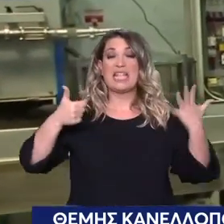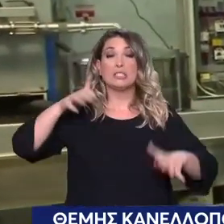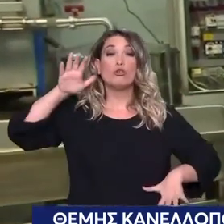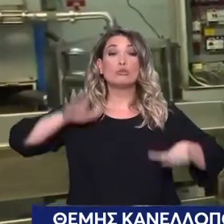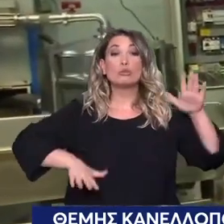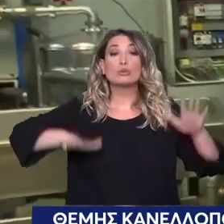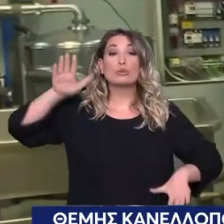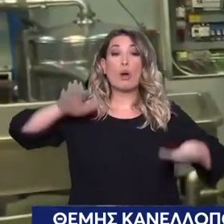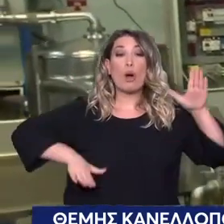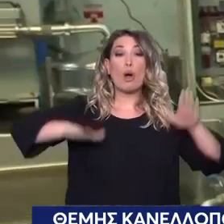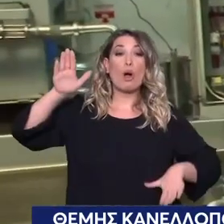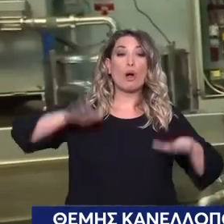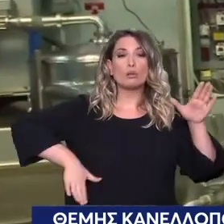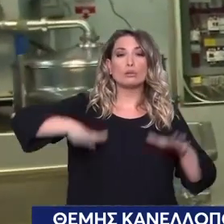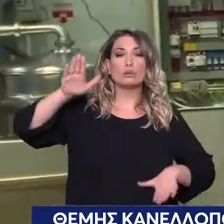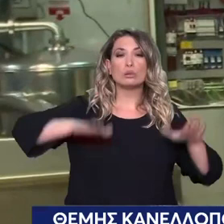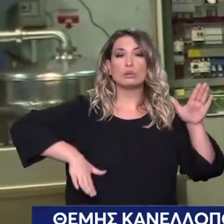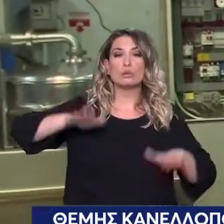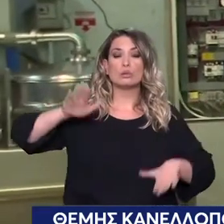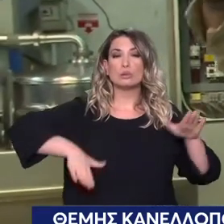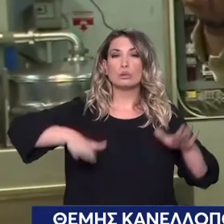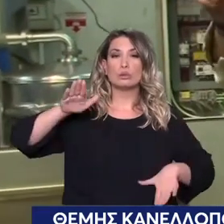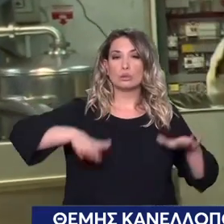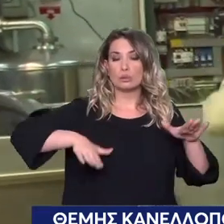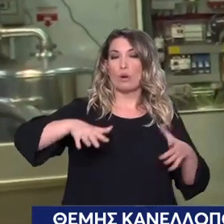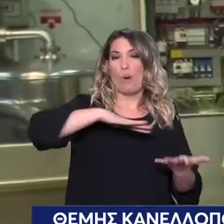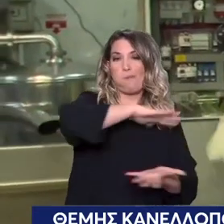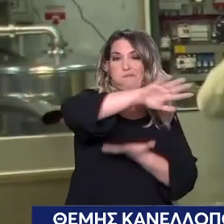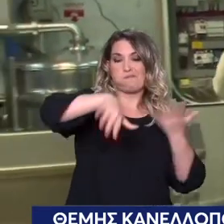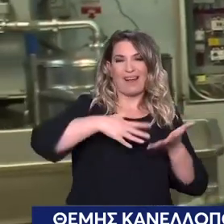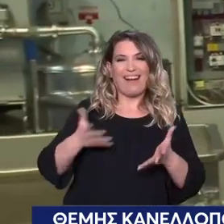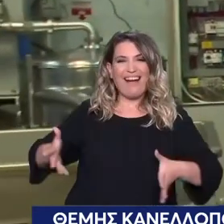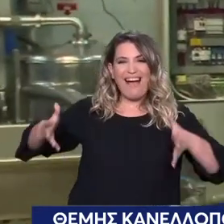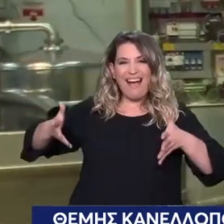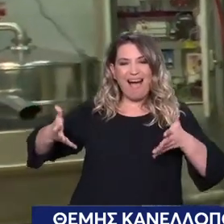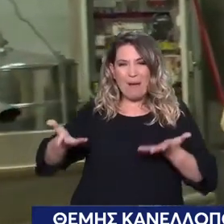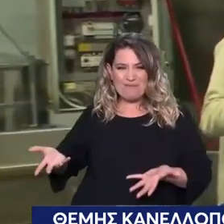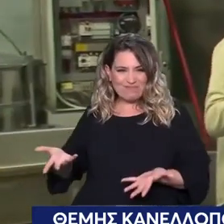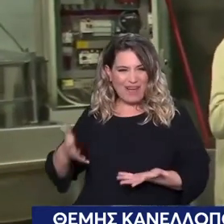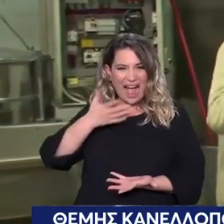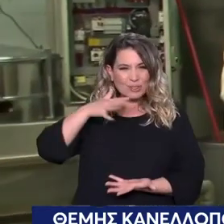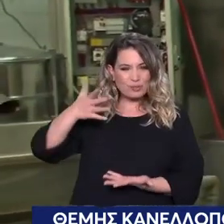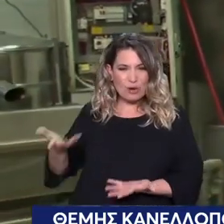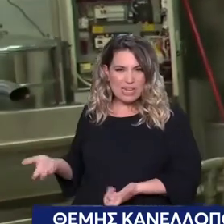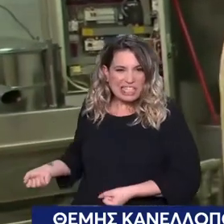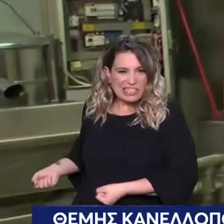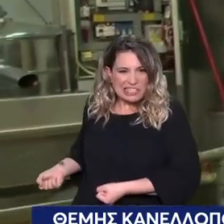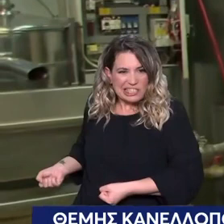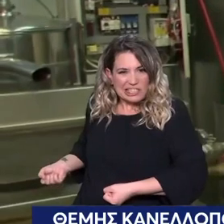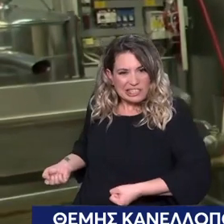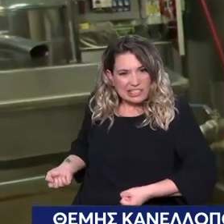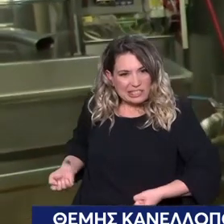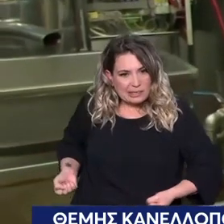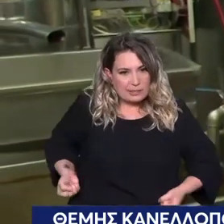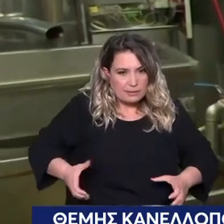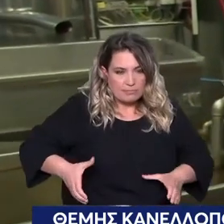6 τόνους δεξαμενή, και τι κάνουν? Φέρνουν τις παλέτες που σας έδειξα έξω, τις φέρνουν μέσα εδώ. Με το κλάρκ λοιπόν τις τοποθετούν στο